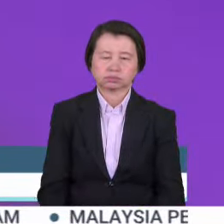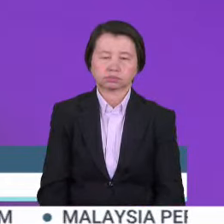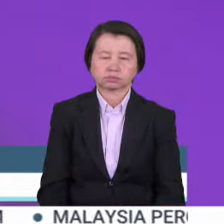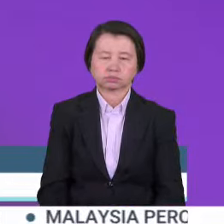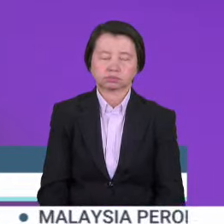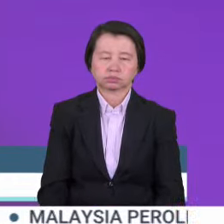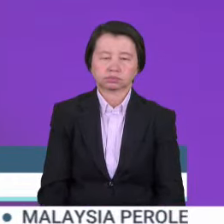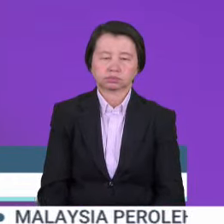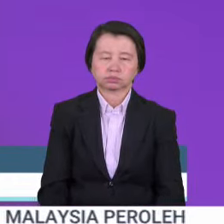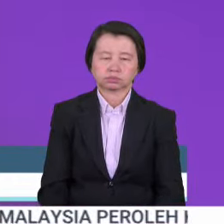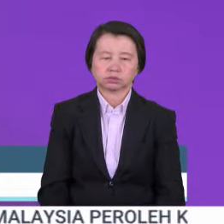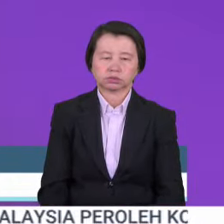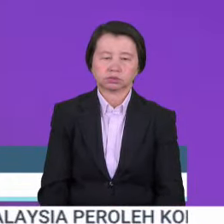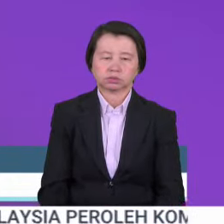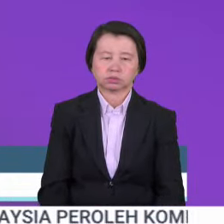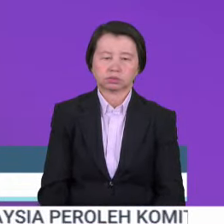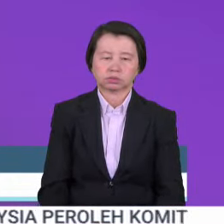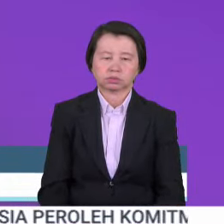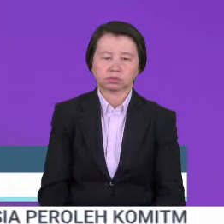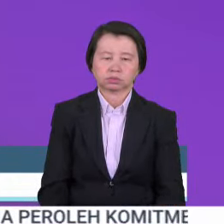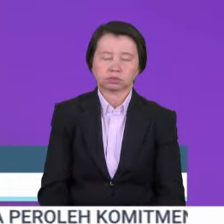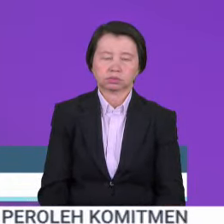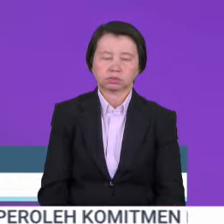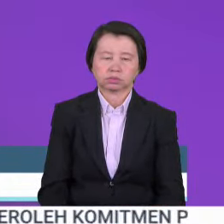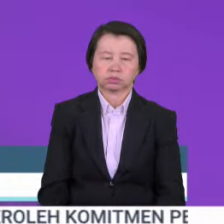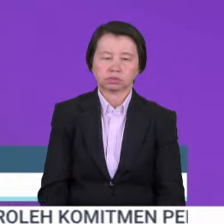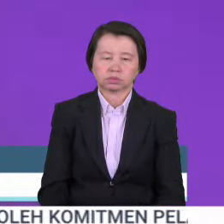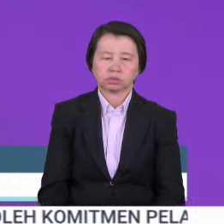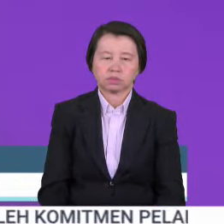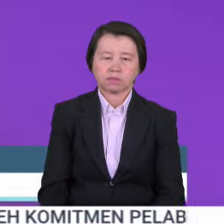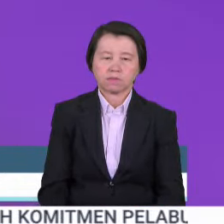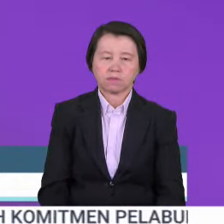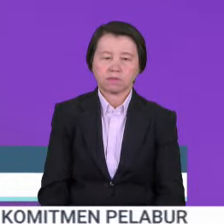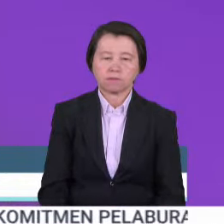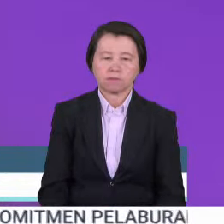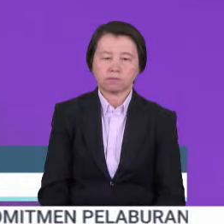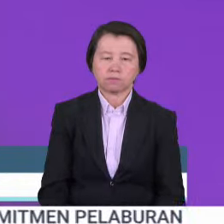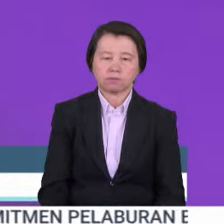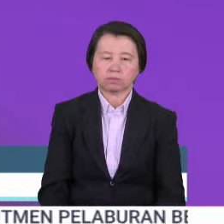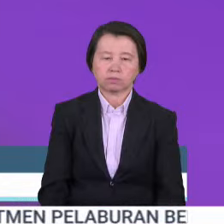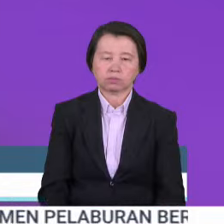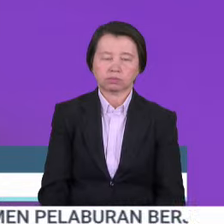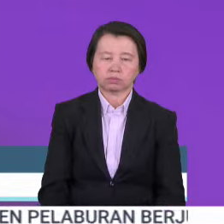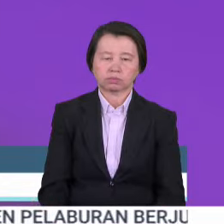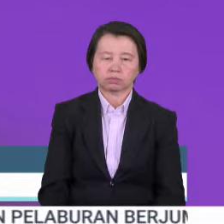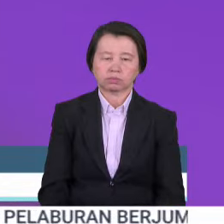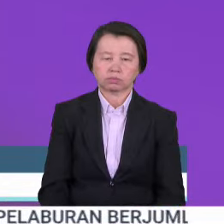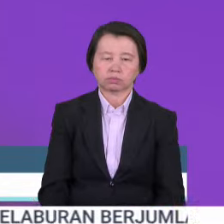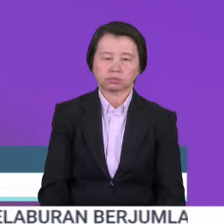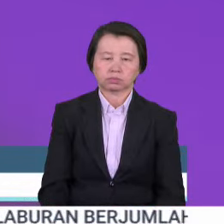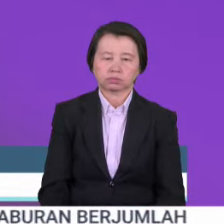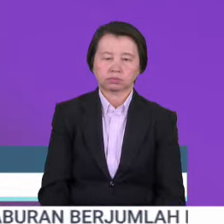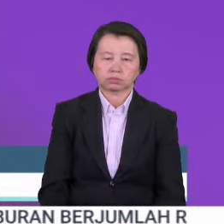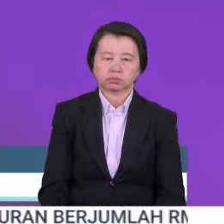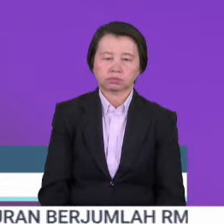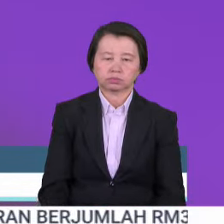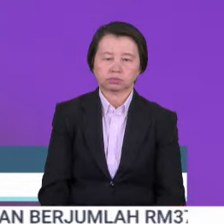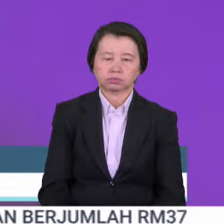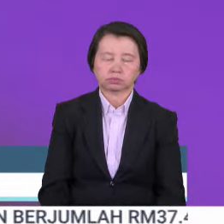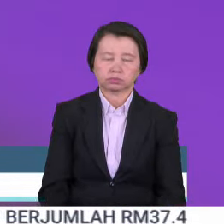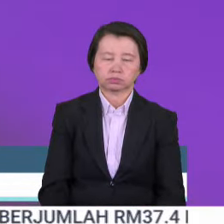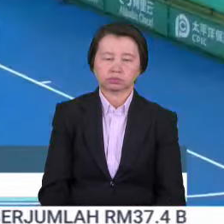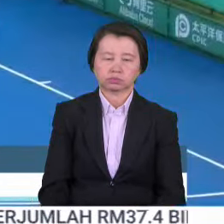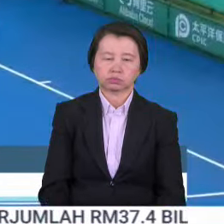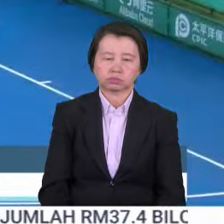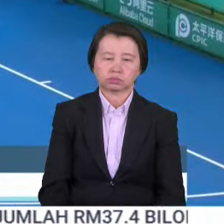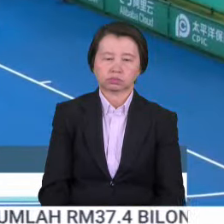daripada field goal dan juga PC goal sekitar the stroke. Itu menunjukkan pertandingan yang baik di mana kita bukan hanya boleh berikan dengan PC tapi field goal